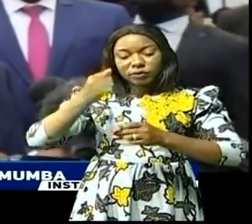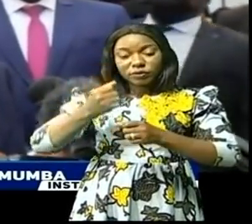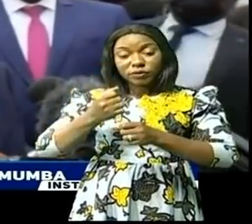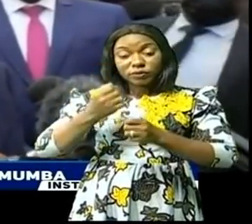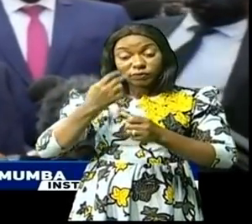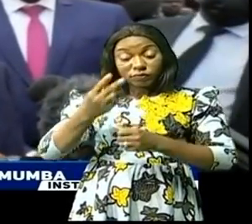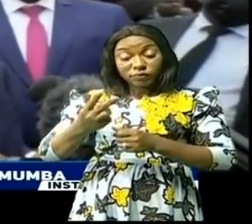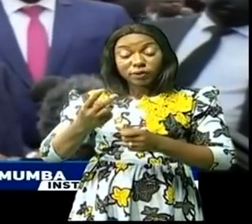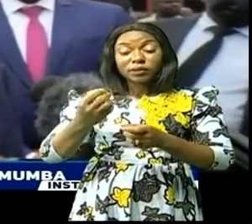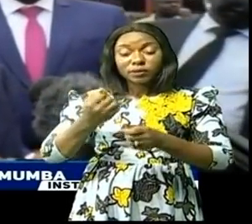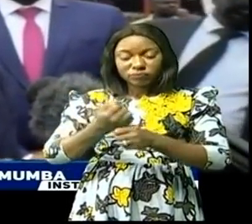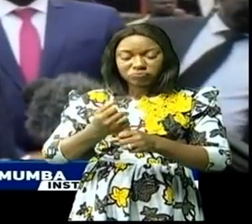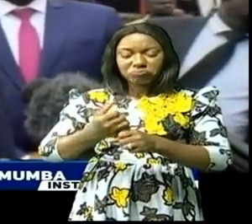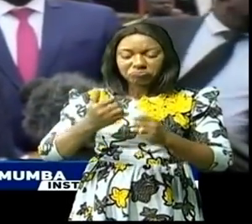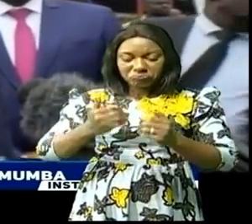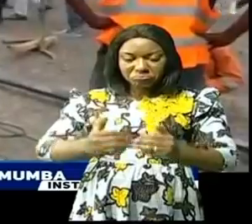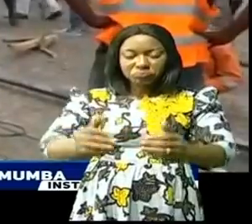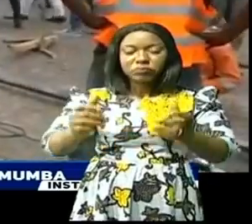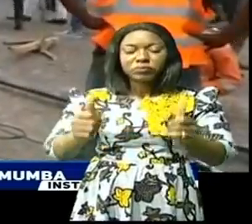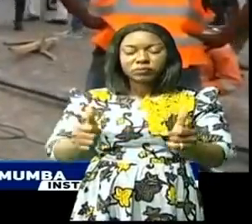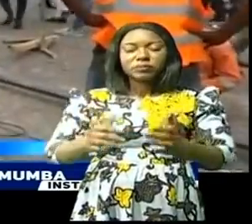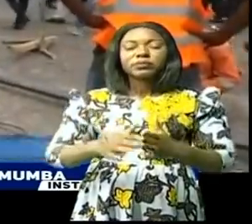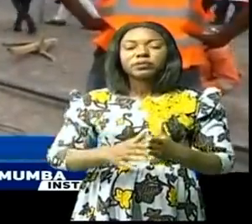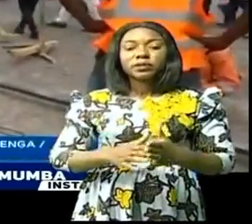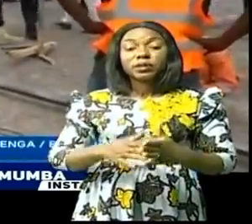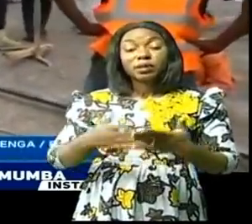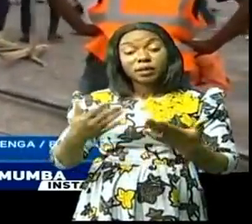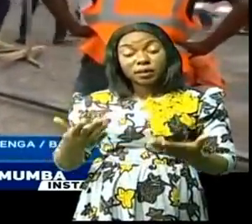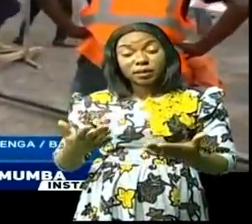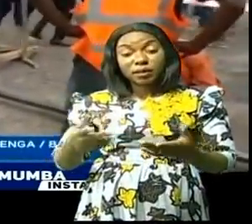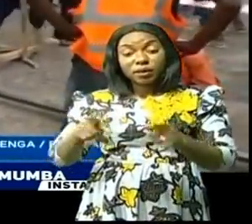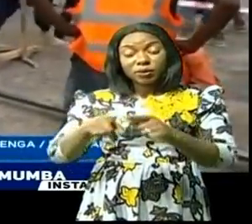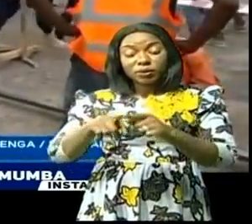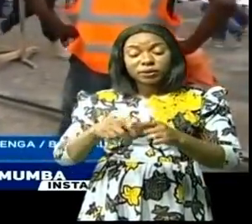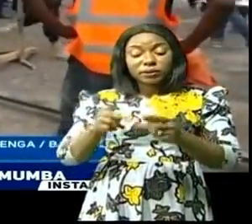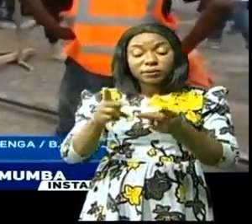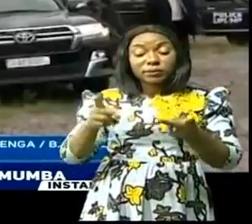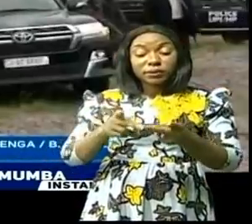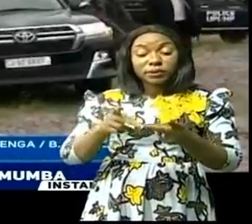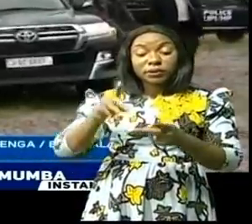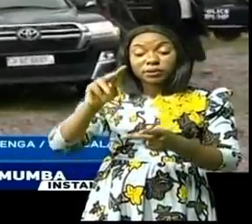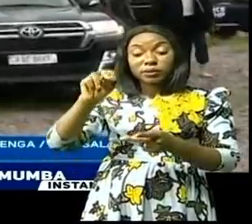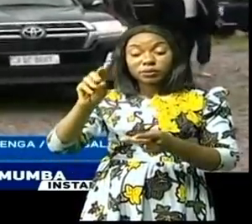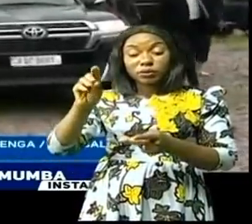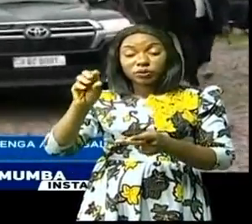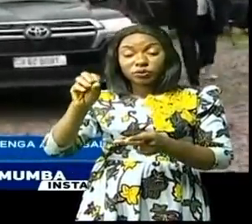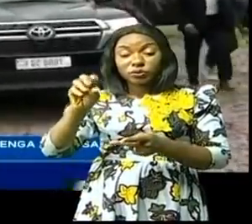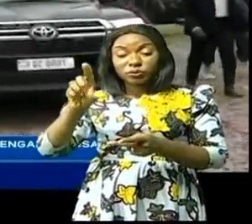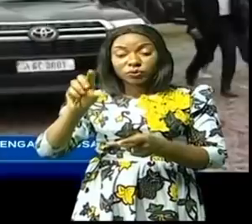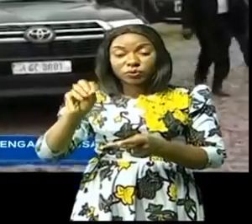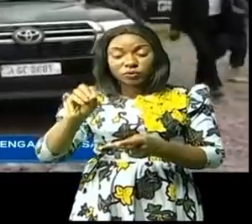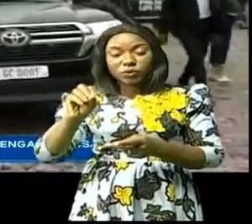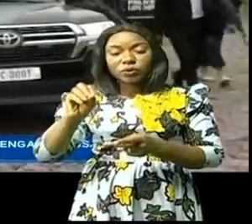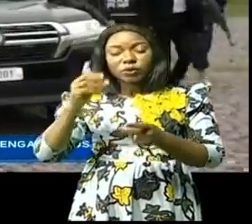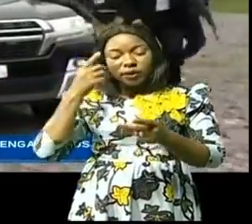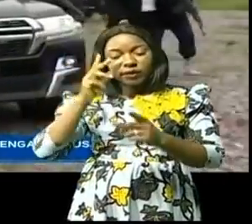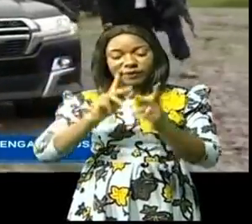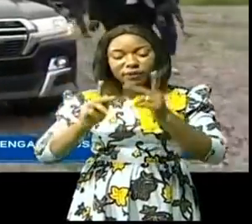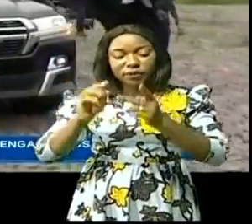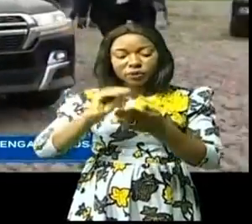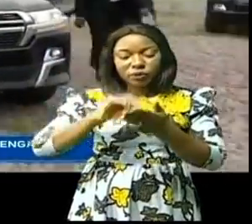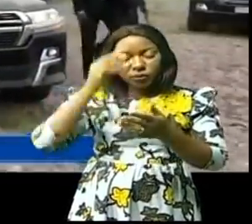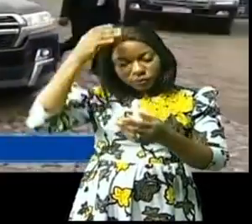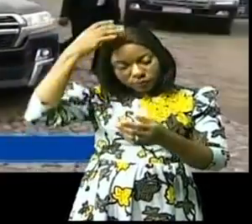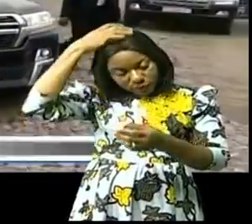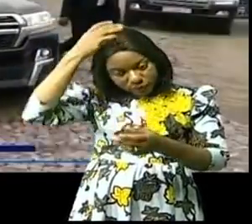les chronogrammes sont faits et que nous sommes dans une bonne évolution. Hormis ces sites d'Ndolo, plusieurs autres sites sont prévus pour la visite papale en République démocratique